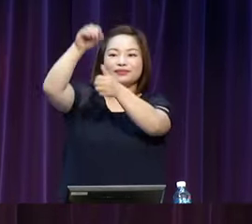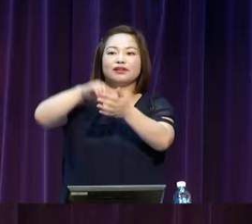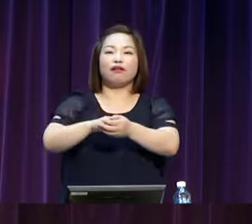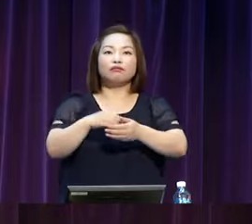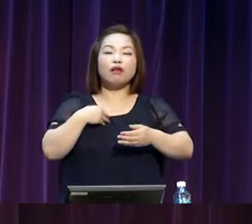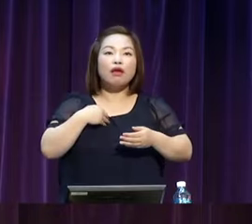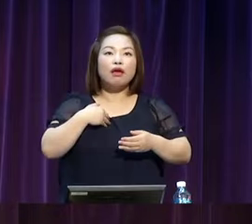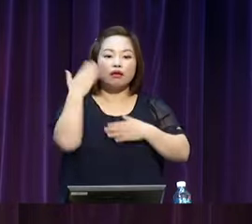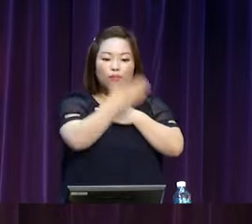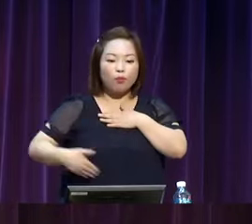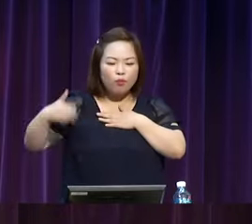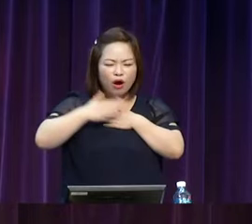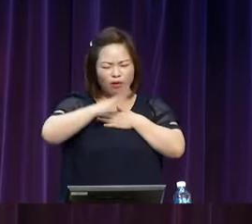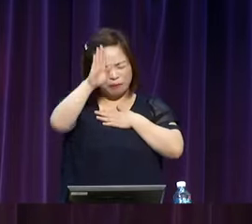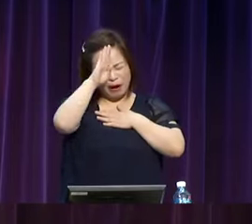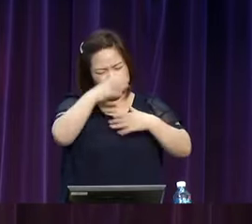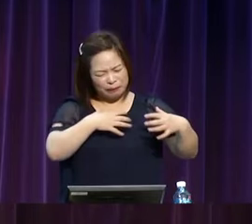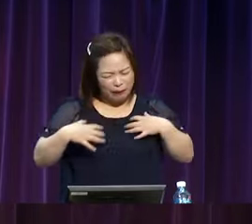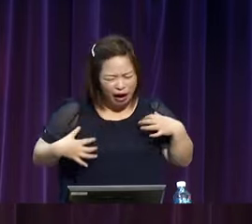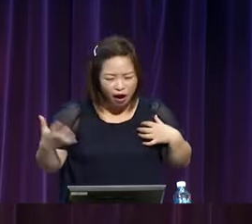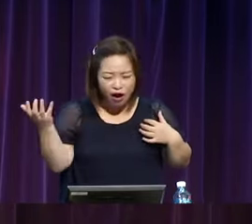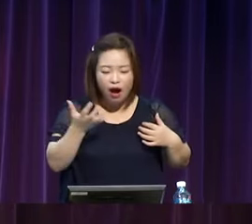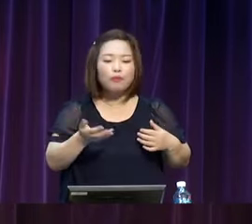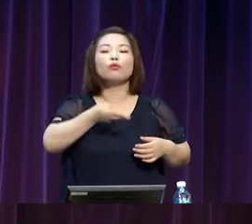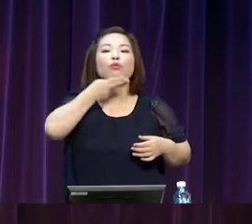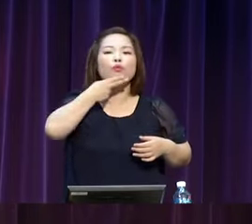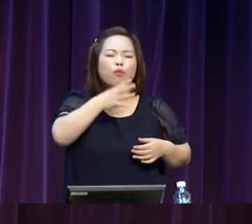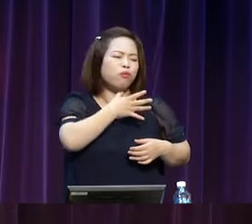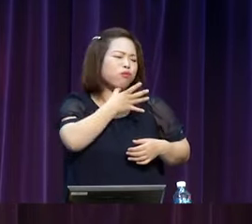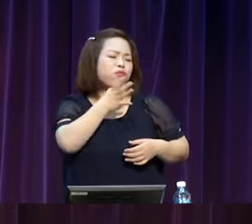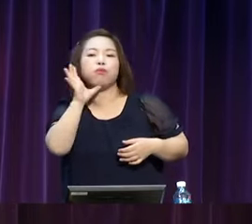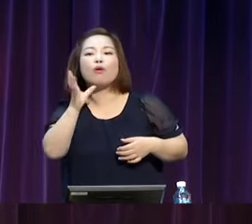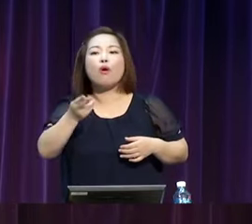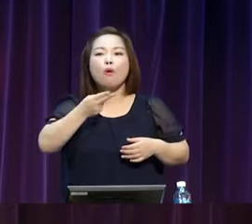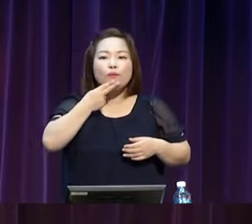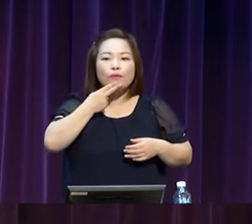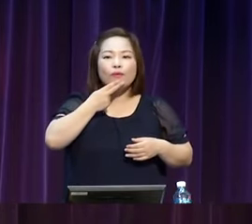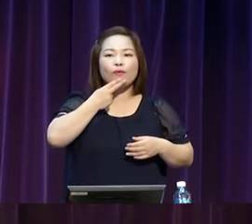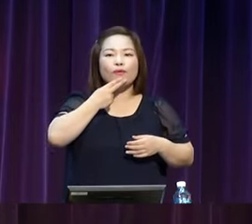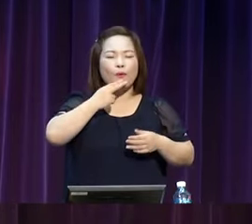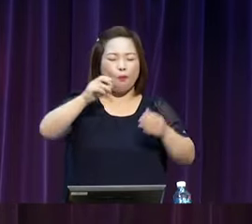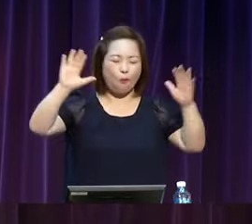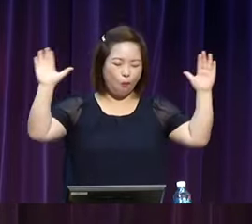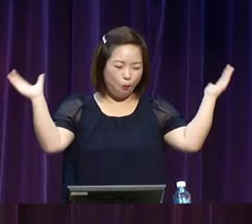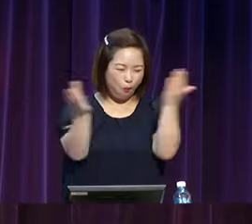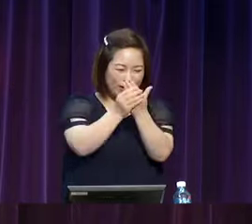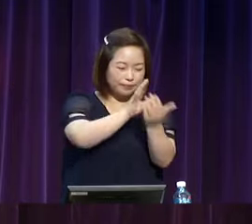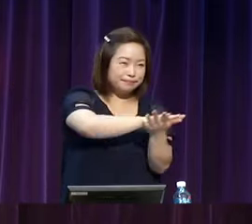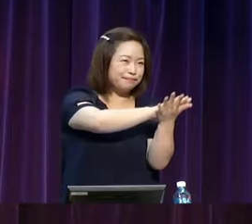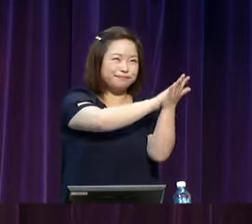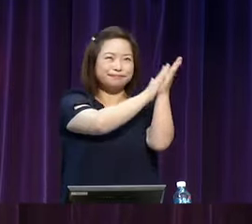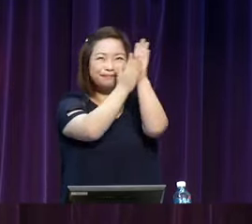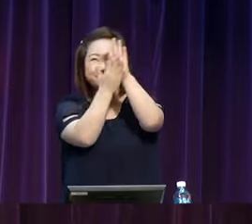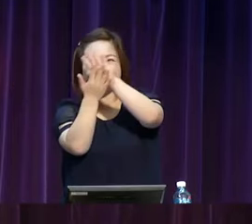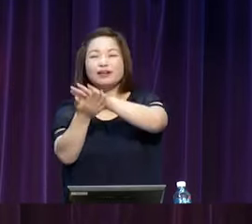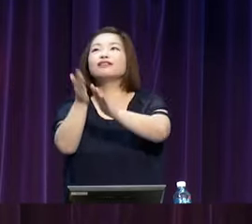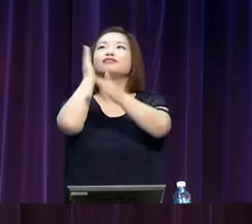늙지 않는, 병 걸리지 않는 그런 완전한 몸으로 바뀌어집니다. 그리고 천국에 가는